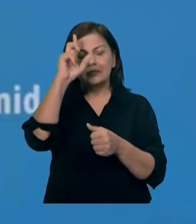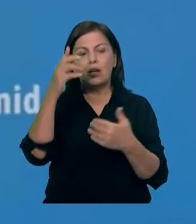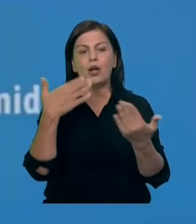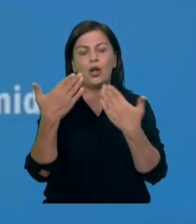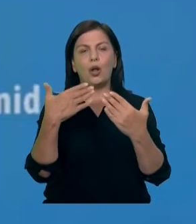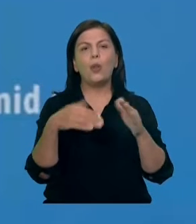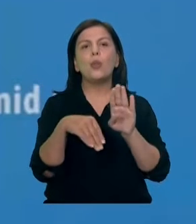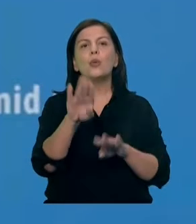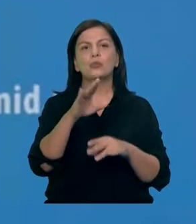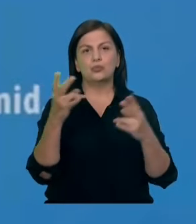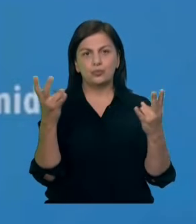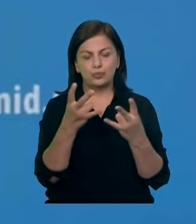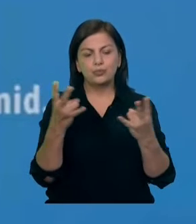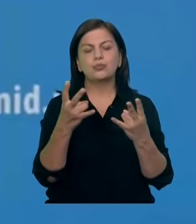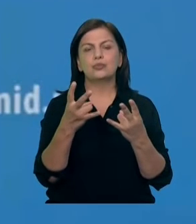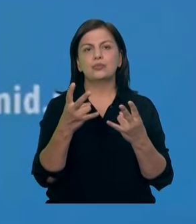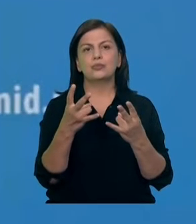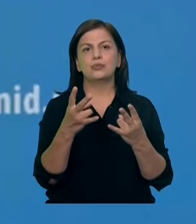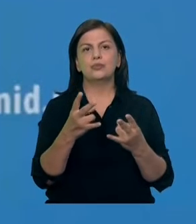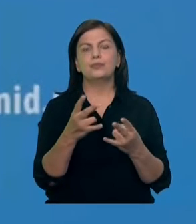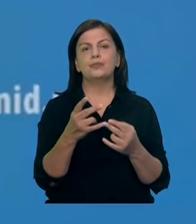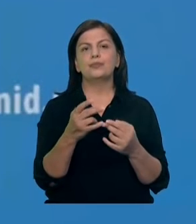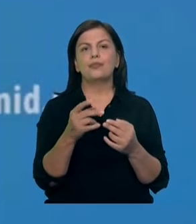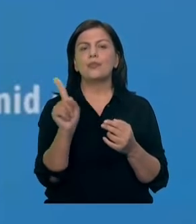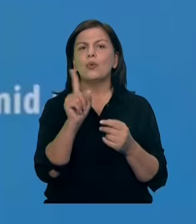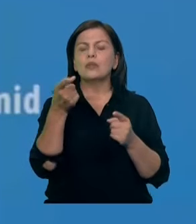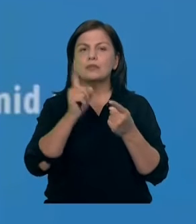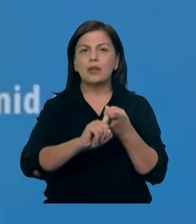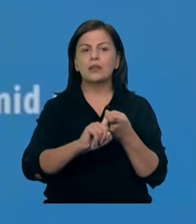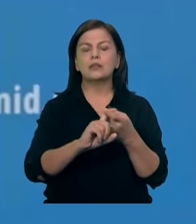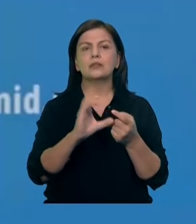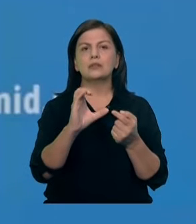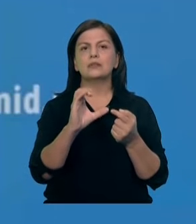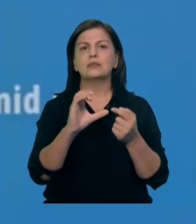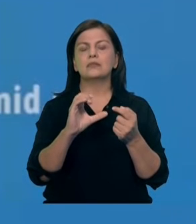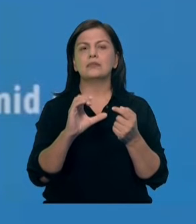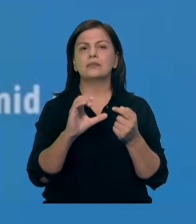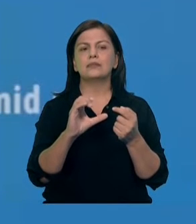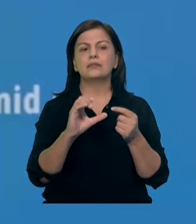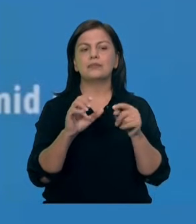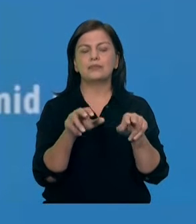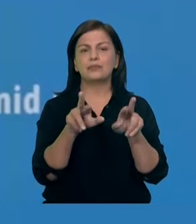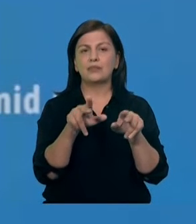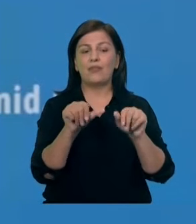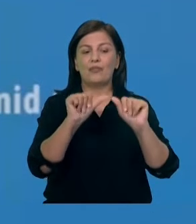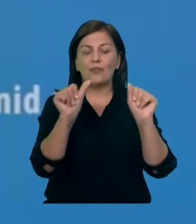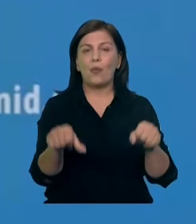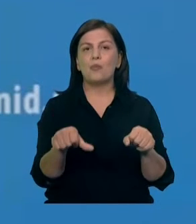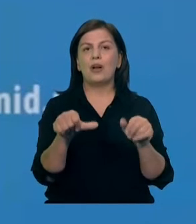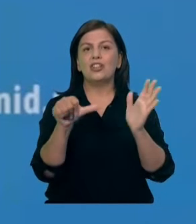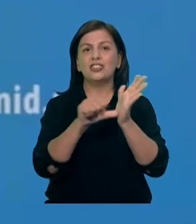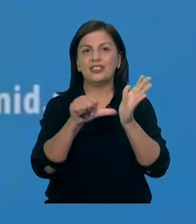sülh, sabiti ve çiçeklenmeye xidmət edirdi. O ki, qaldı altılıq platformasına, biz hesab edirik ki, bu cür format platformanın